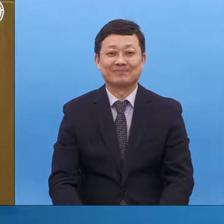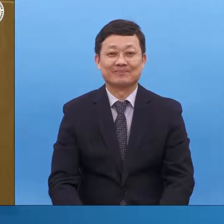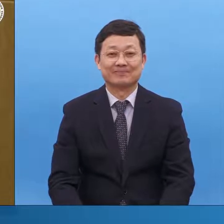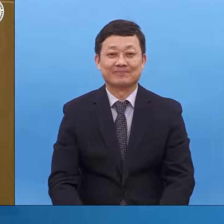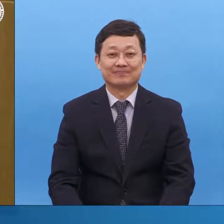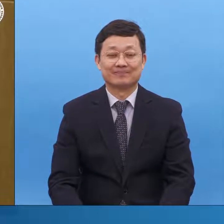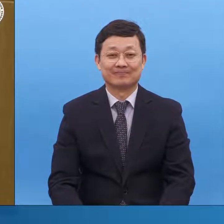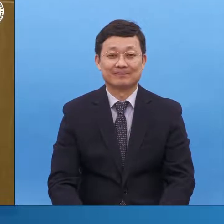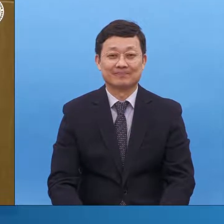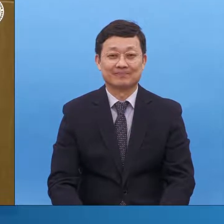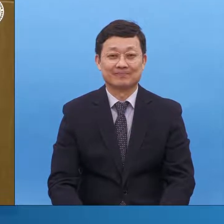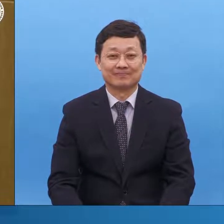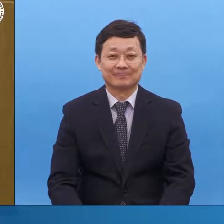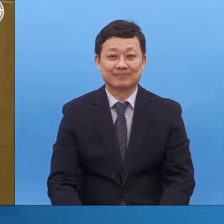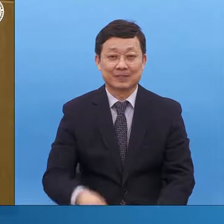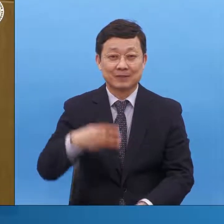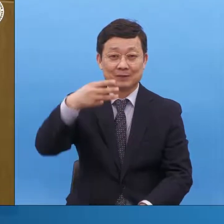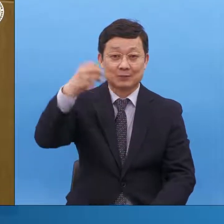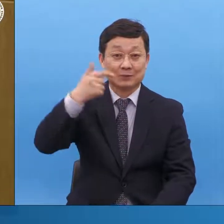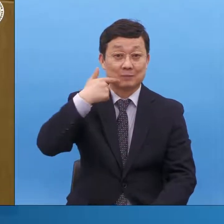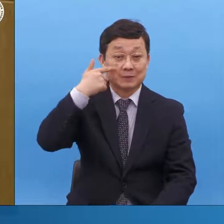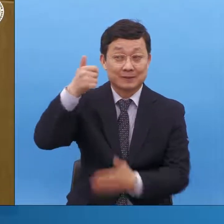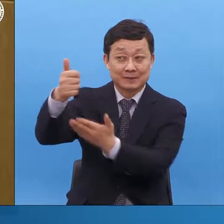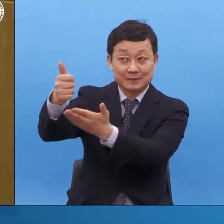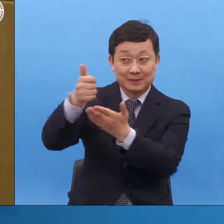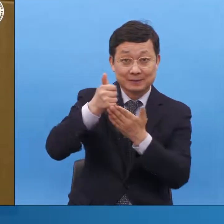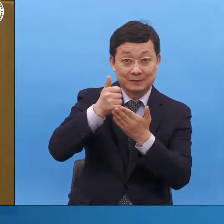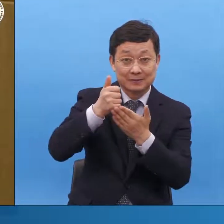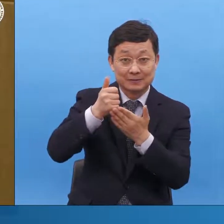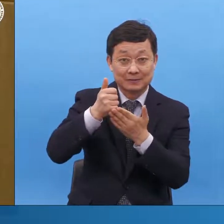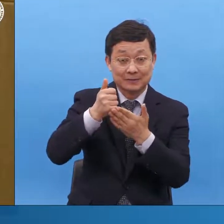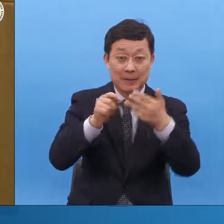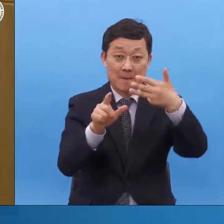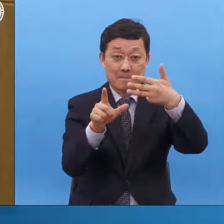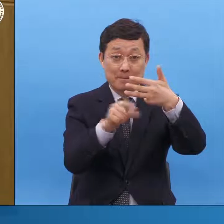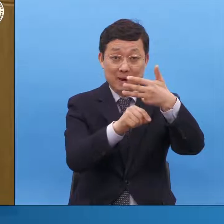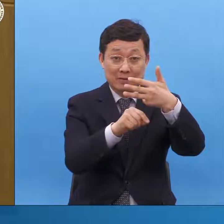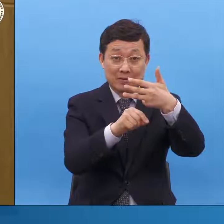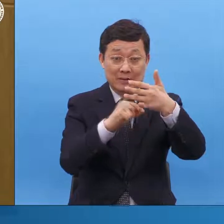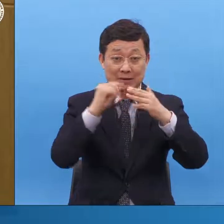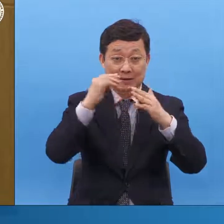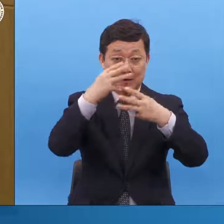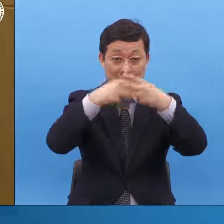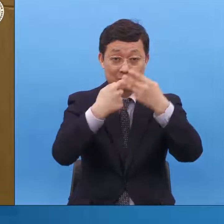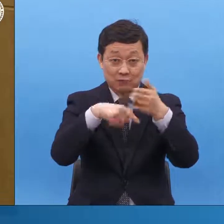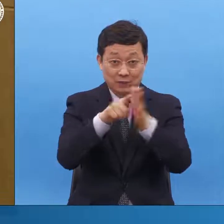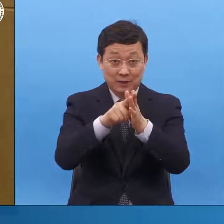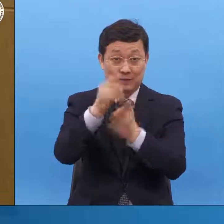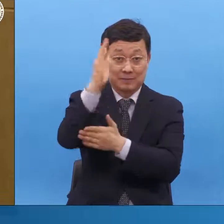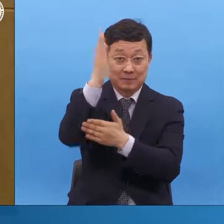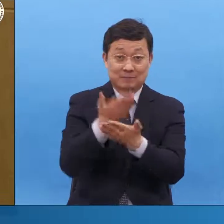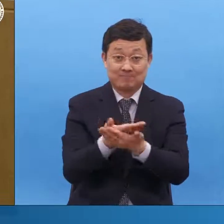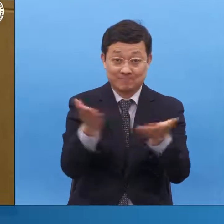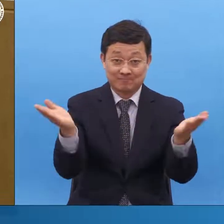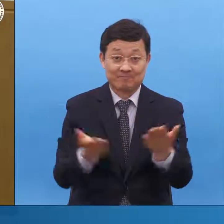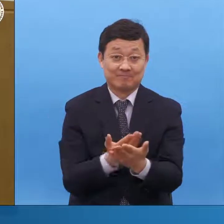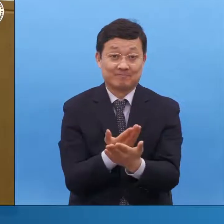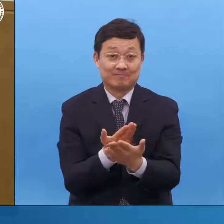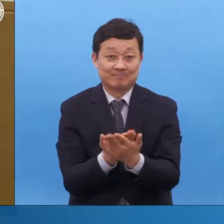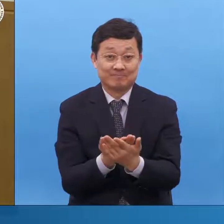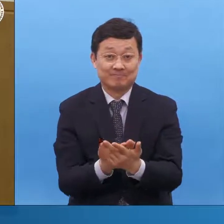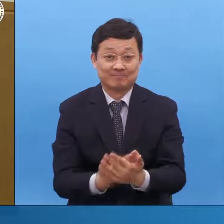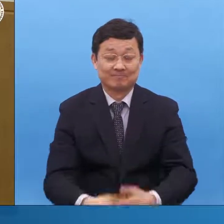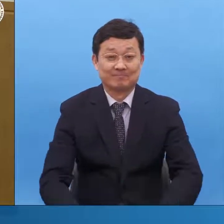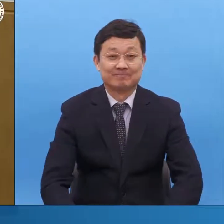세계복음화 상임위원회 총재 류광수 목사님 나오셔서 8월 학원복음화 메시지 주시겠습니다. World Evangelization Senior Board President